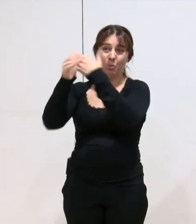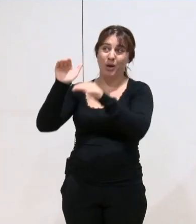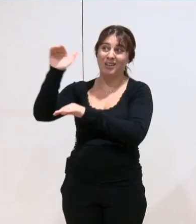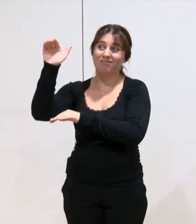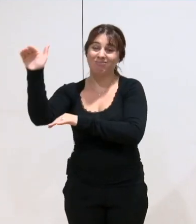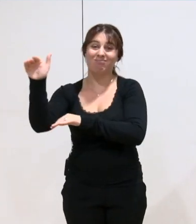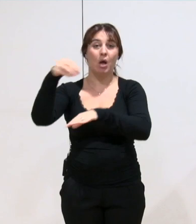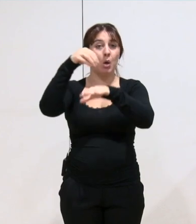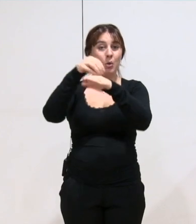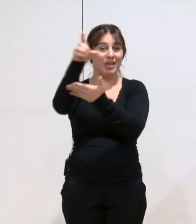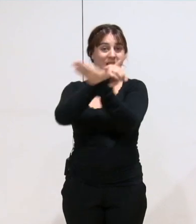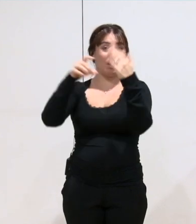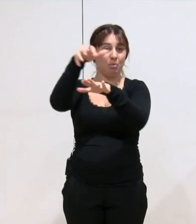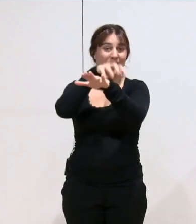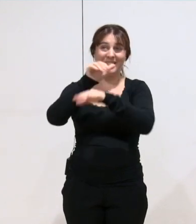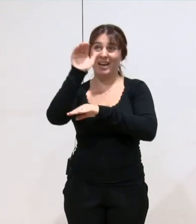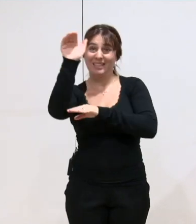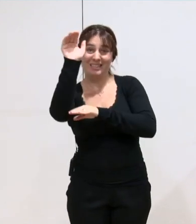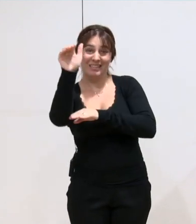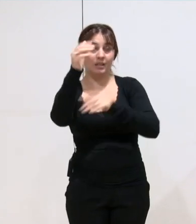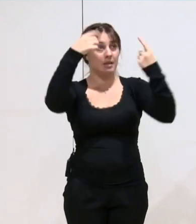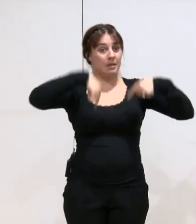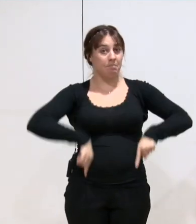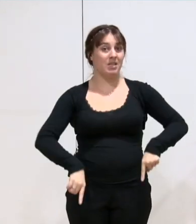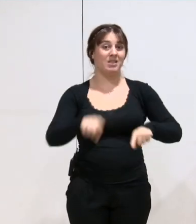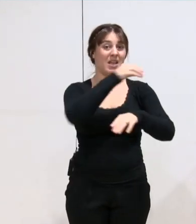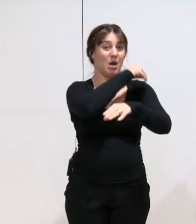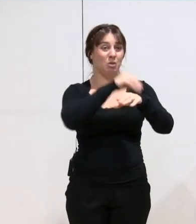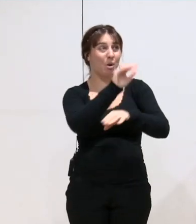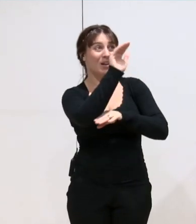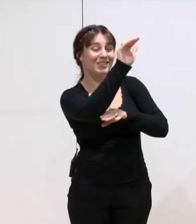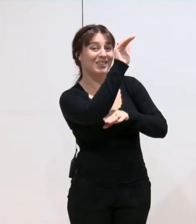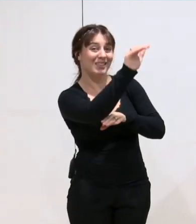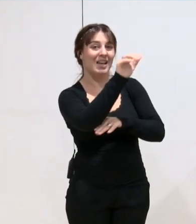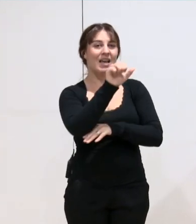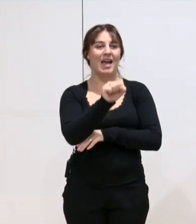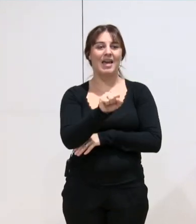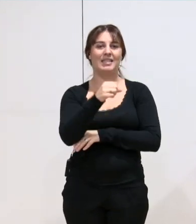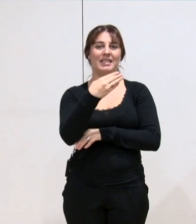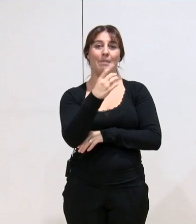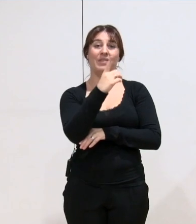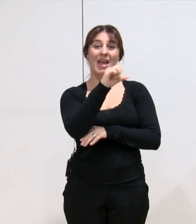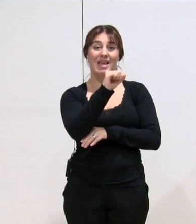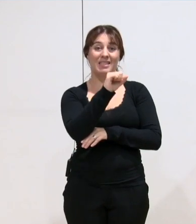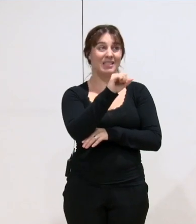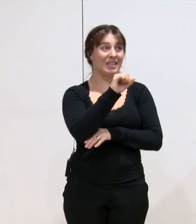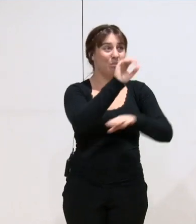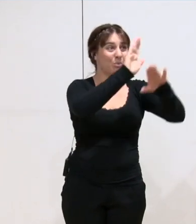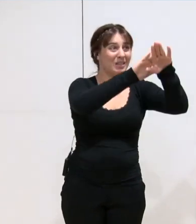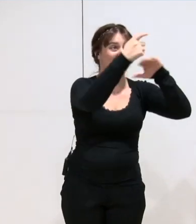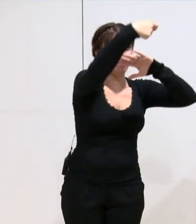conseil départemental de l'Isère et le ministère des Sports via le CNDS pour boucler le